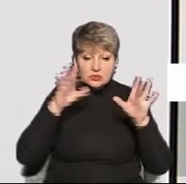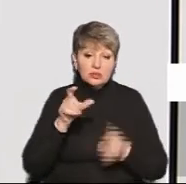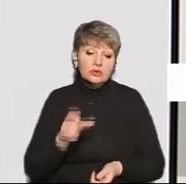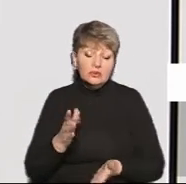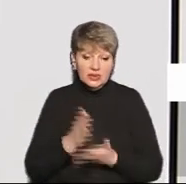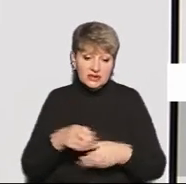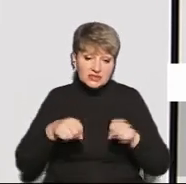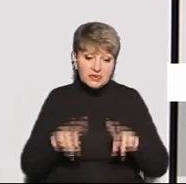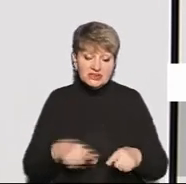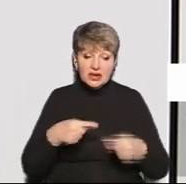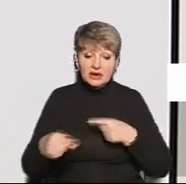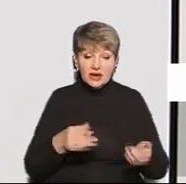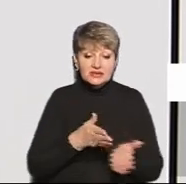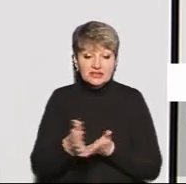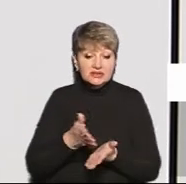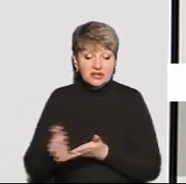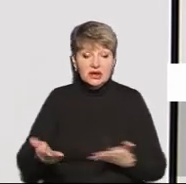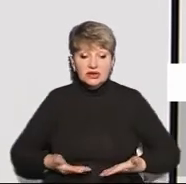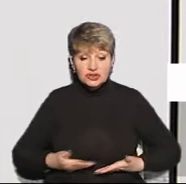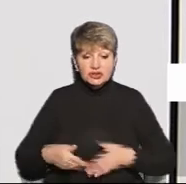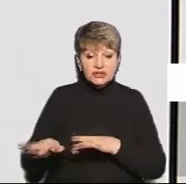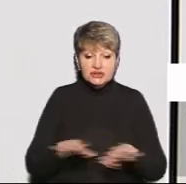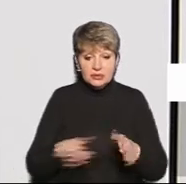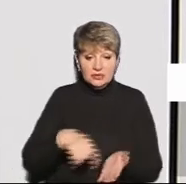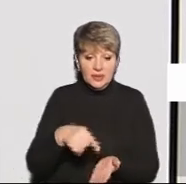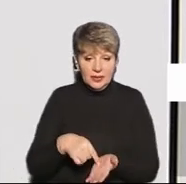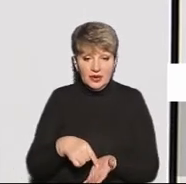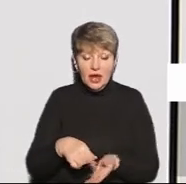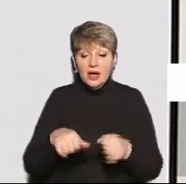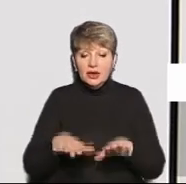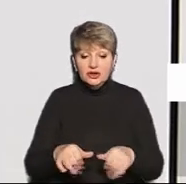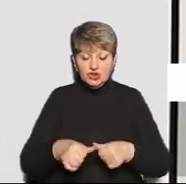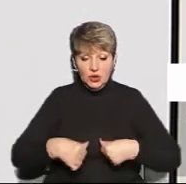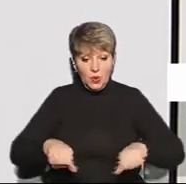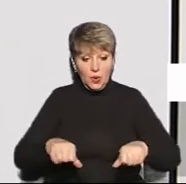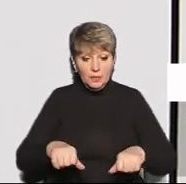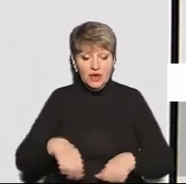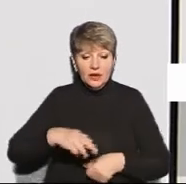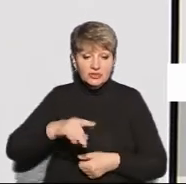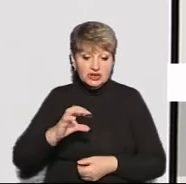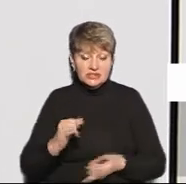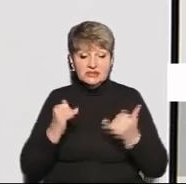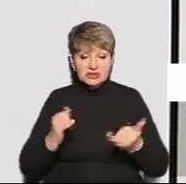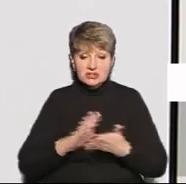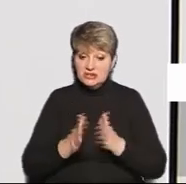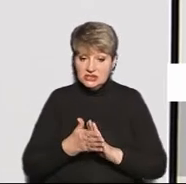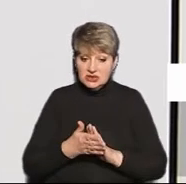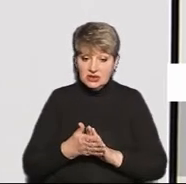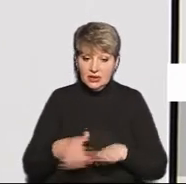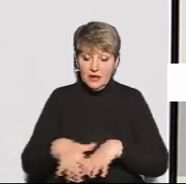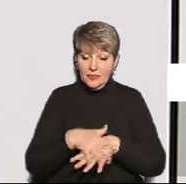Там є спеціалісти з різних галузей життєдіяльності міста. І більше того, рішення комісії при надзвичайних станах чи надзвичайних ситуаціях